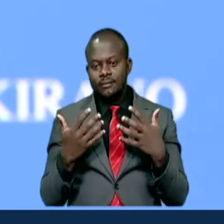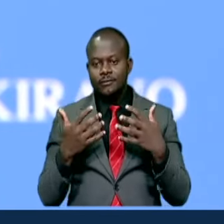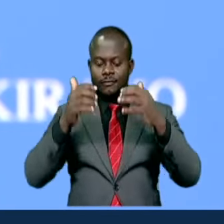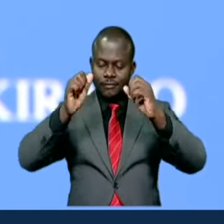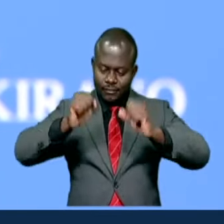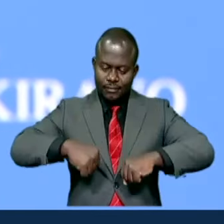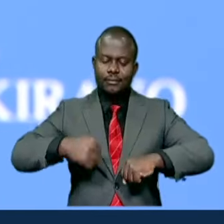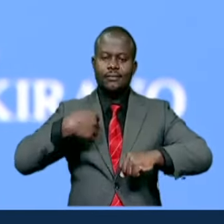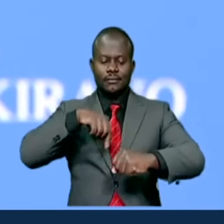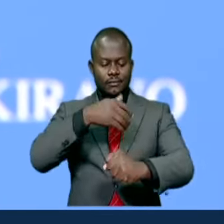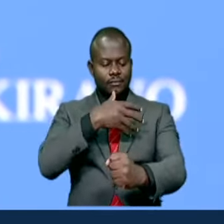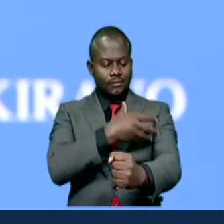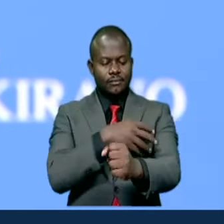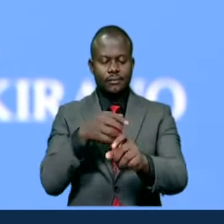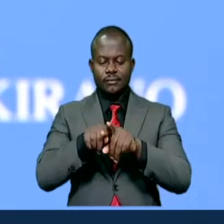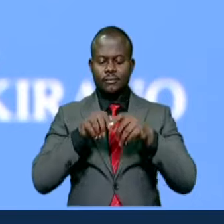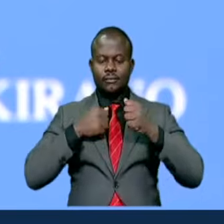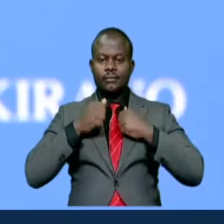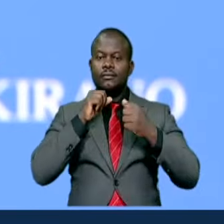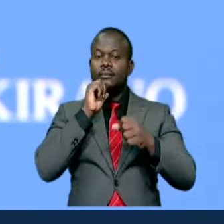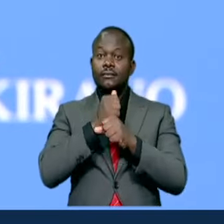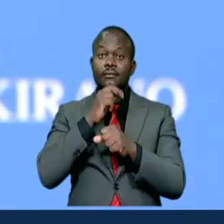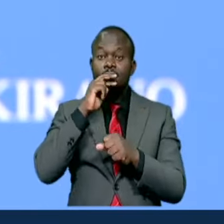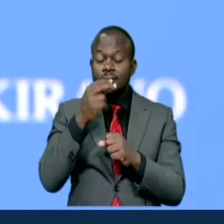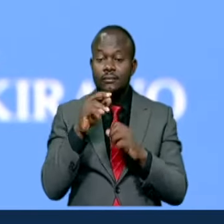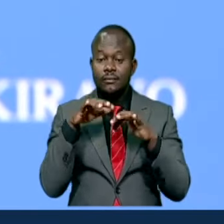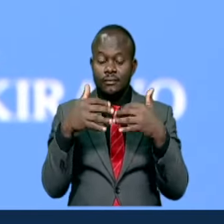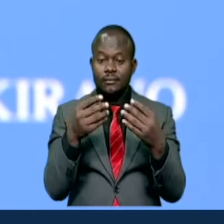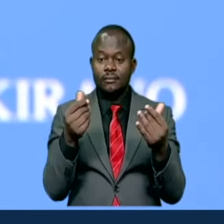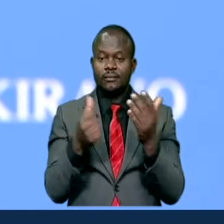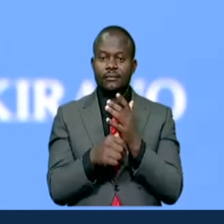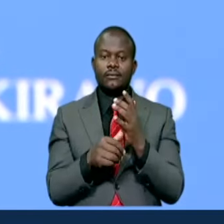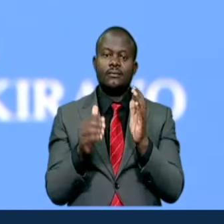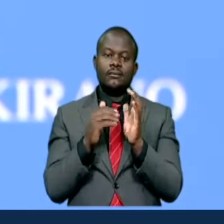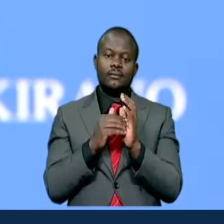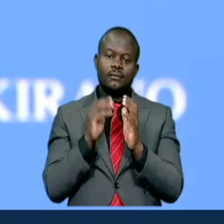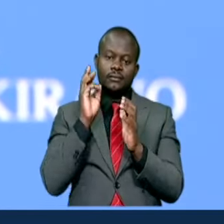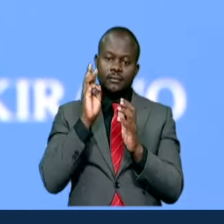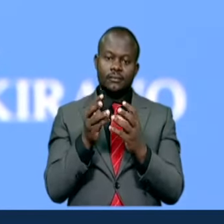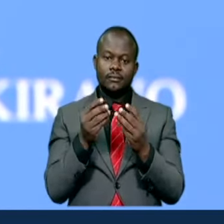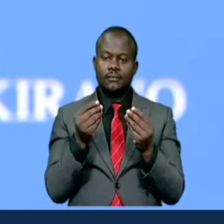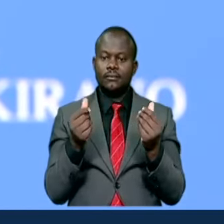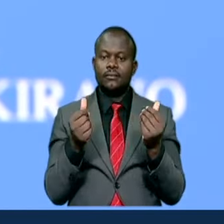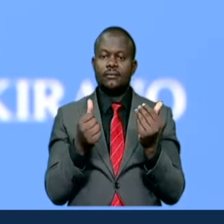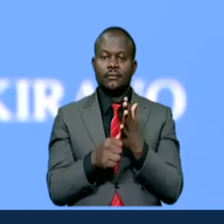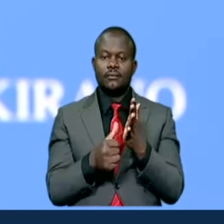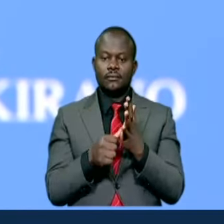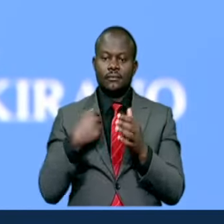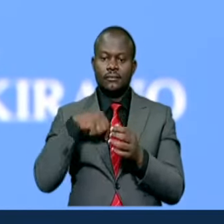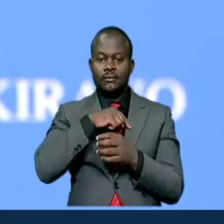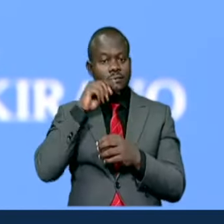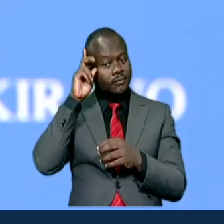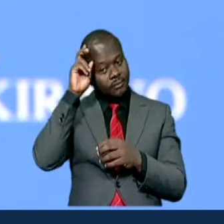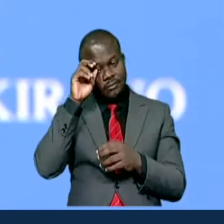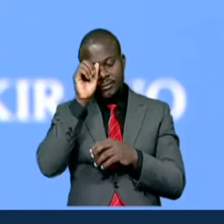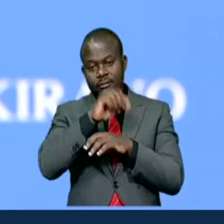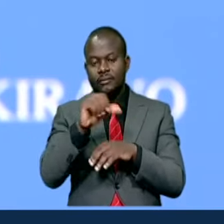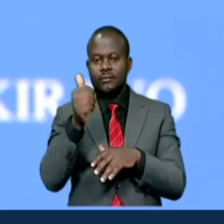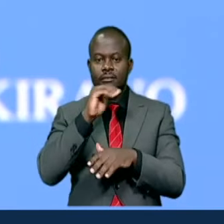turashoboye nk'abanyarwanda, reka dukore solution kandi ribuze gukemura ibibazo twumva kurenza undi